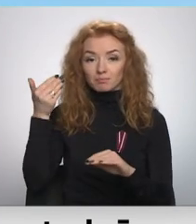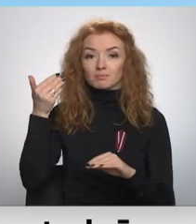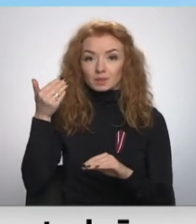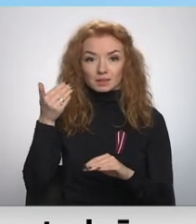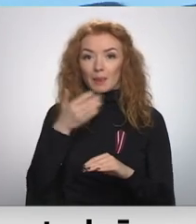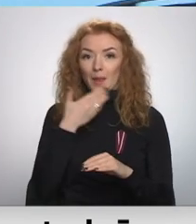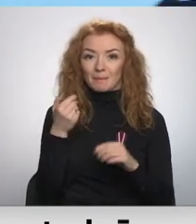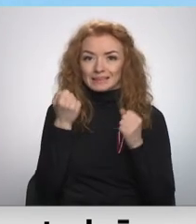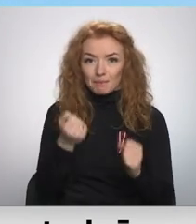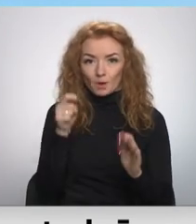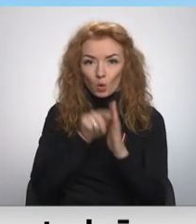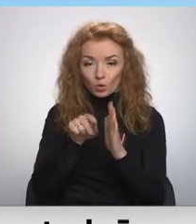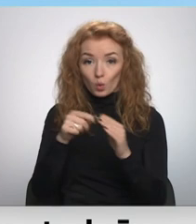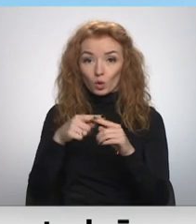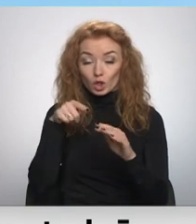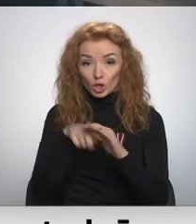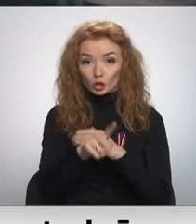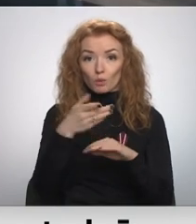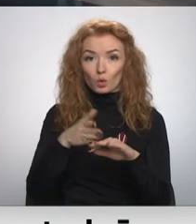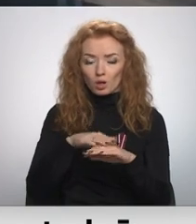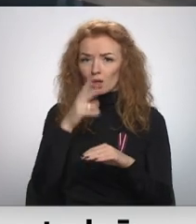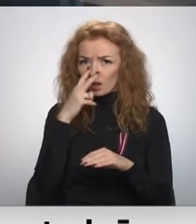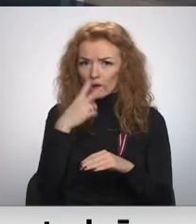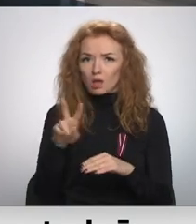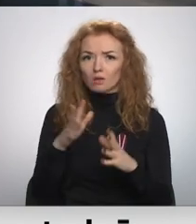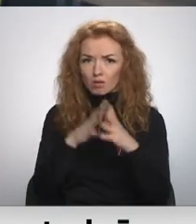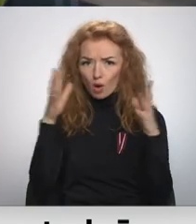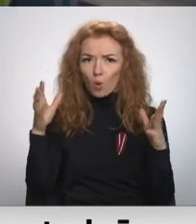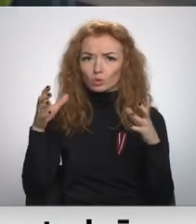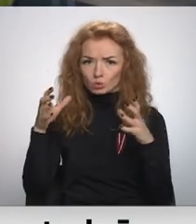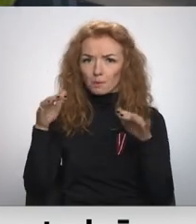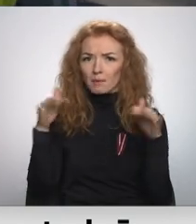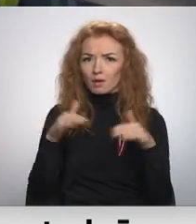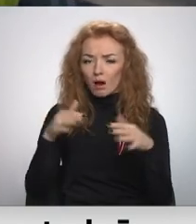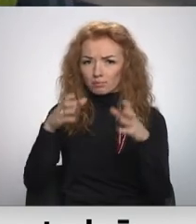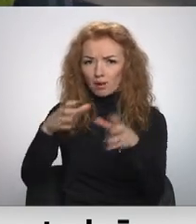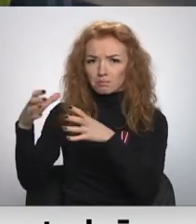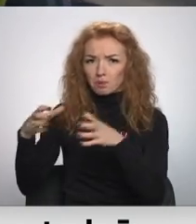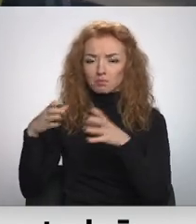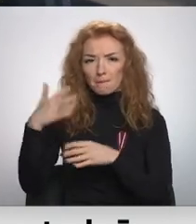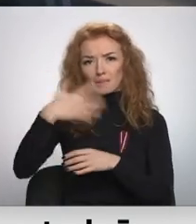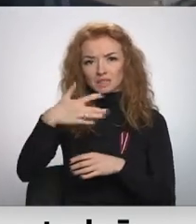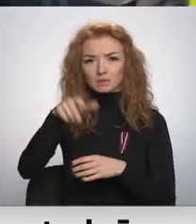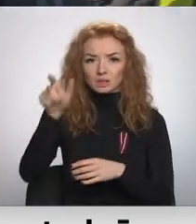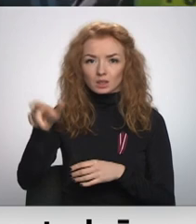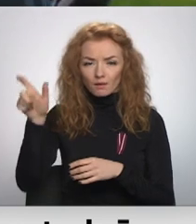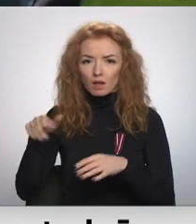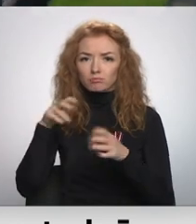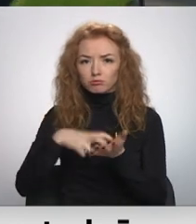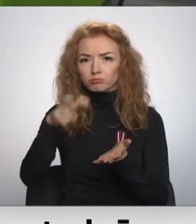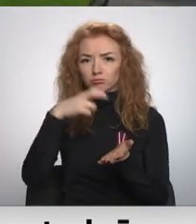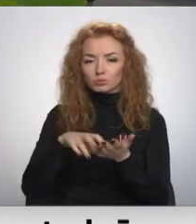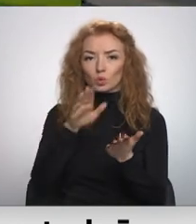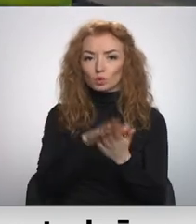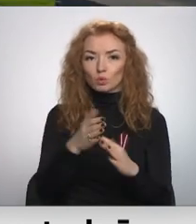vēl nebija. Un braucot iekšā Polijā, viņš redzējis vairākas migrantu grupas ap 50 cilvēkus katrā, kas devušās uz Polijas